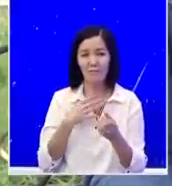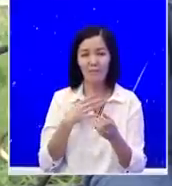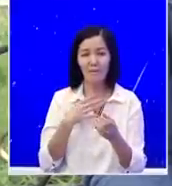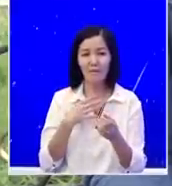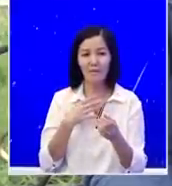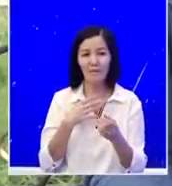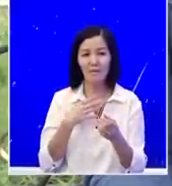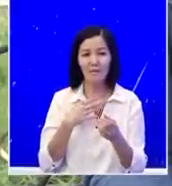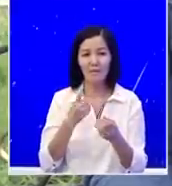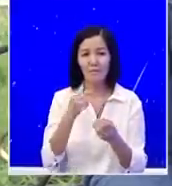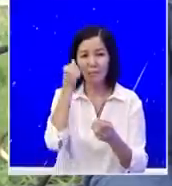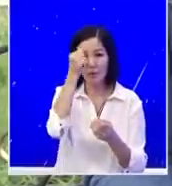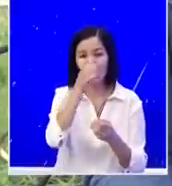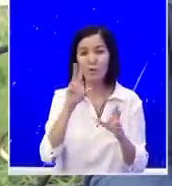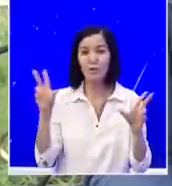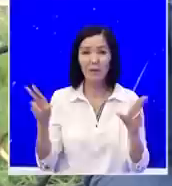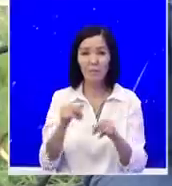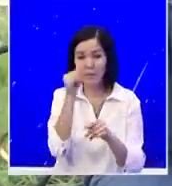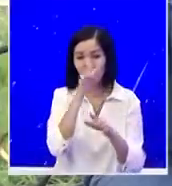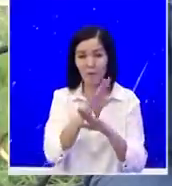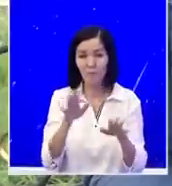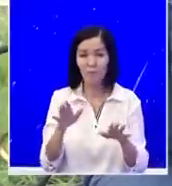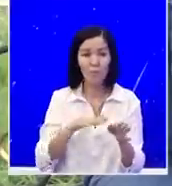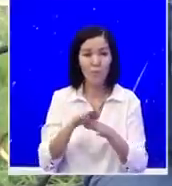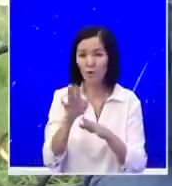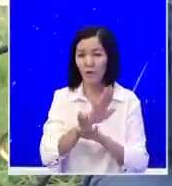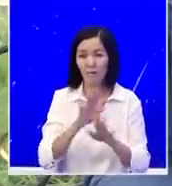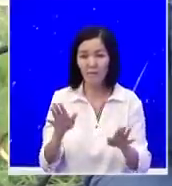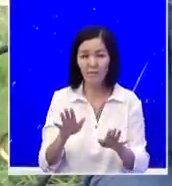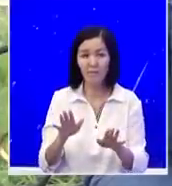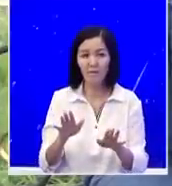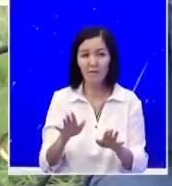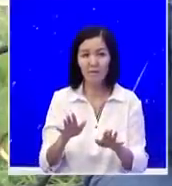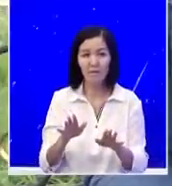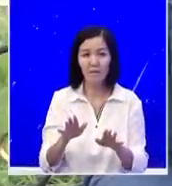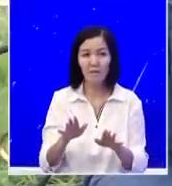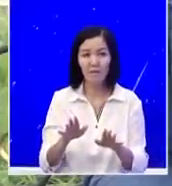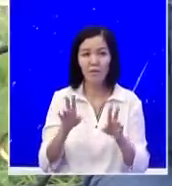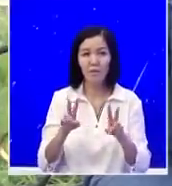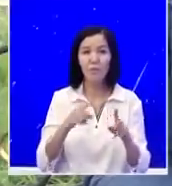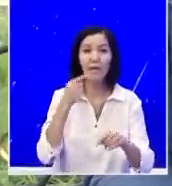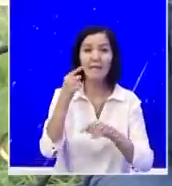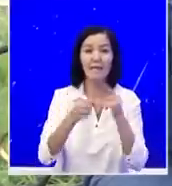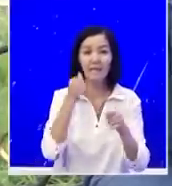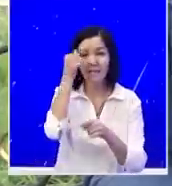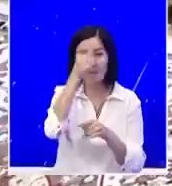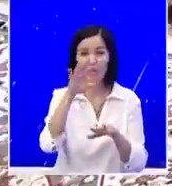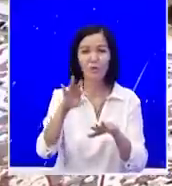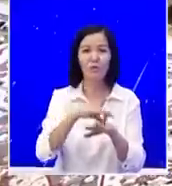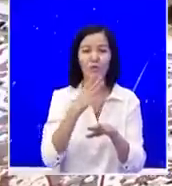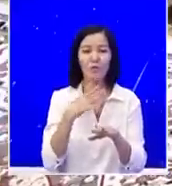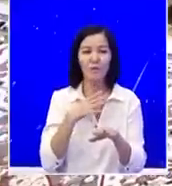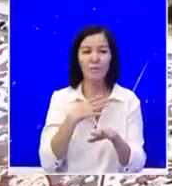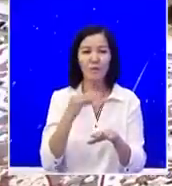Сөйтіп, бір жылдың ішінде уәдемді тұра алмадым. Тұрған жоқпын уәдемді, үйленген жоқпын. Но бірақ келесі жылында үйлендім.